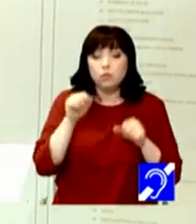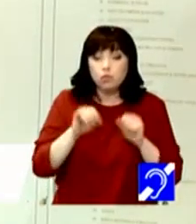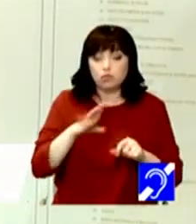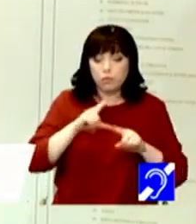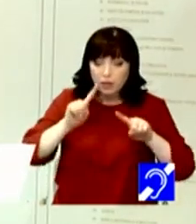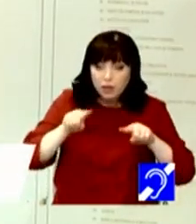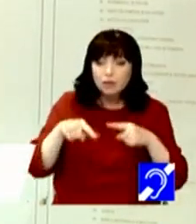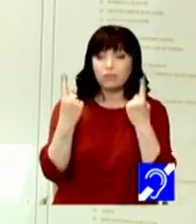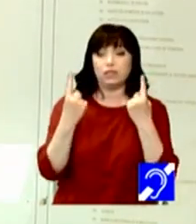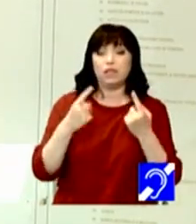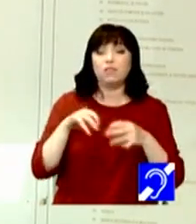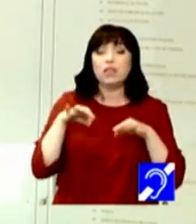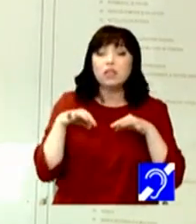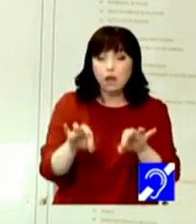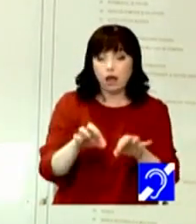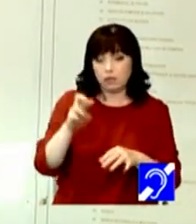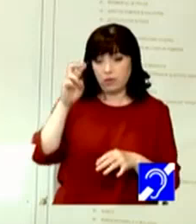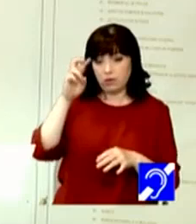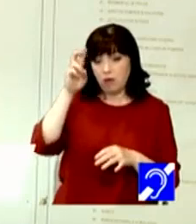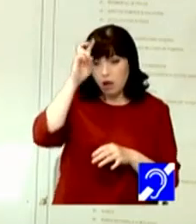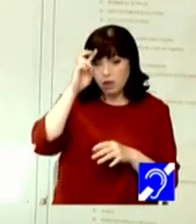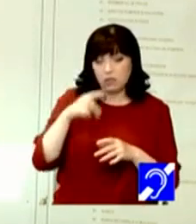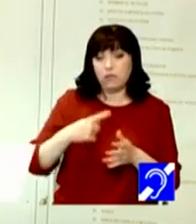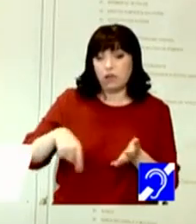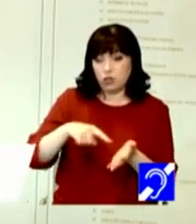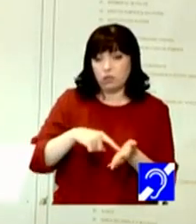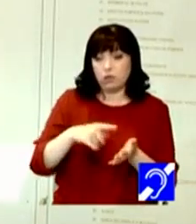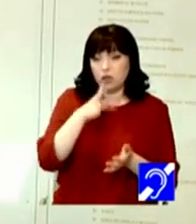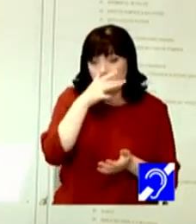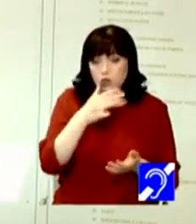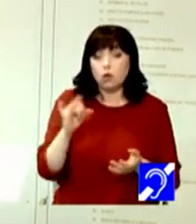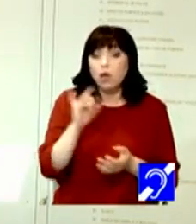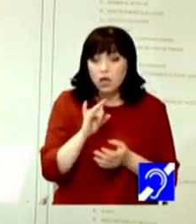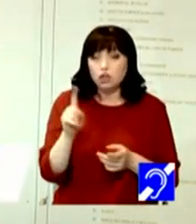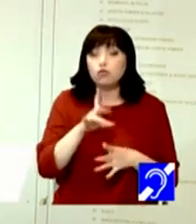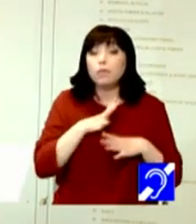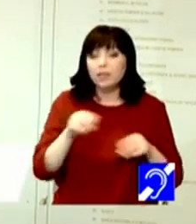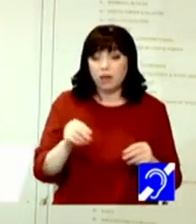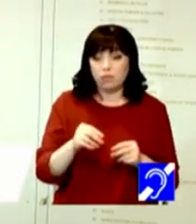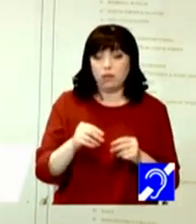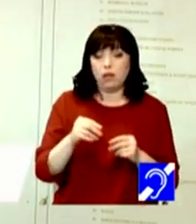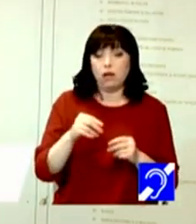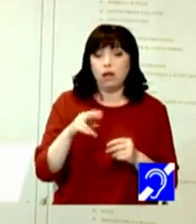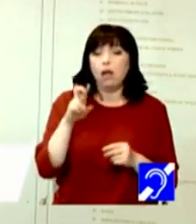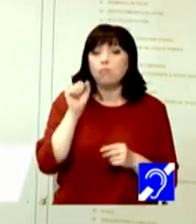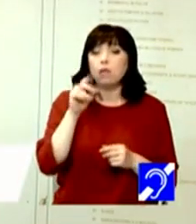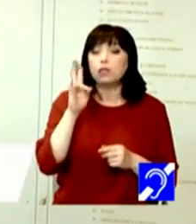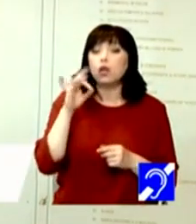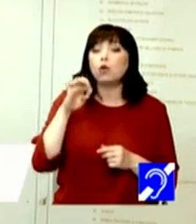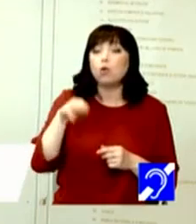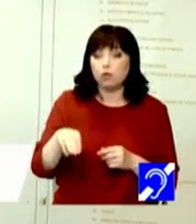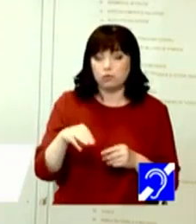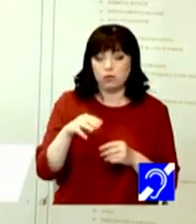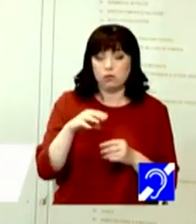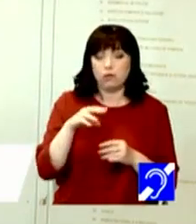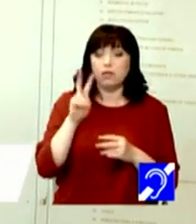din Chișinău și evitarea ducerii în faliment a parcului urban de autobuze,